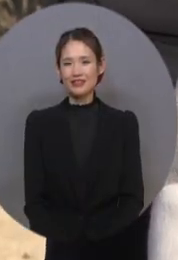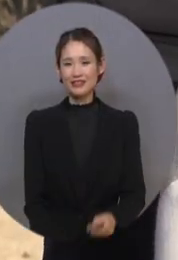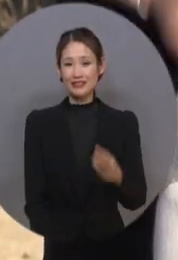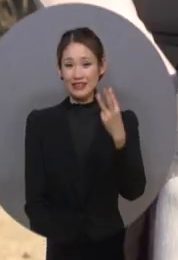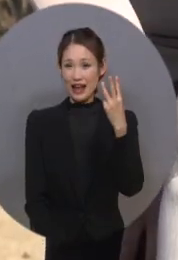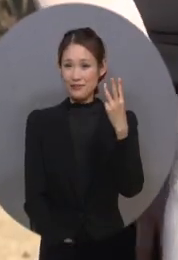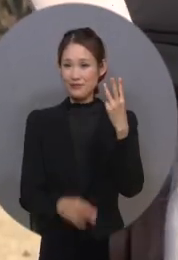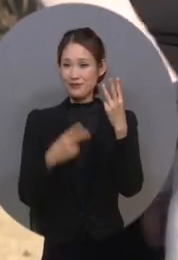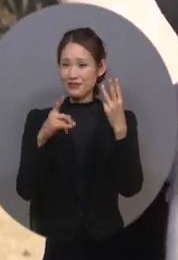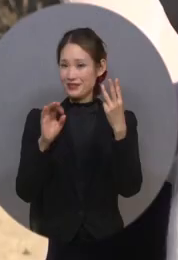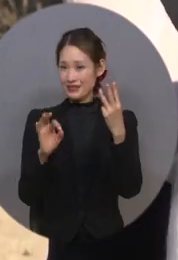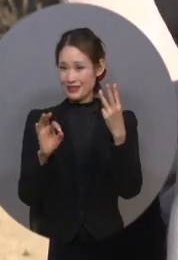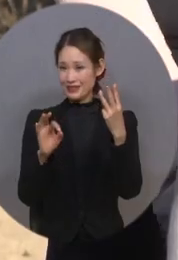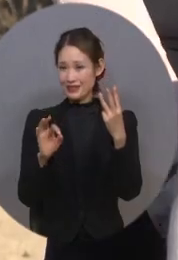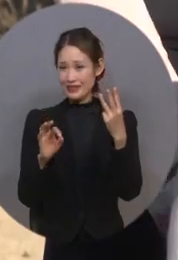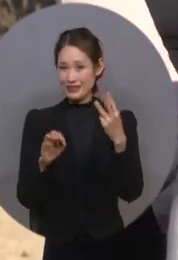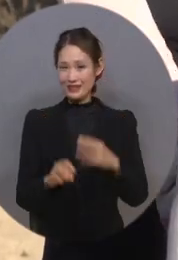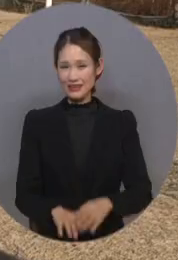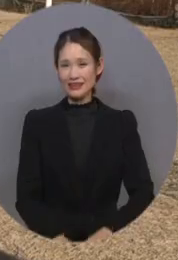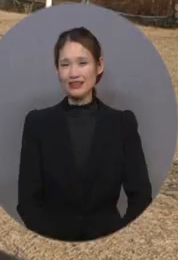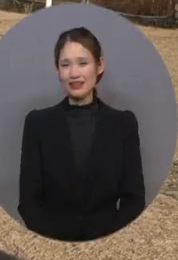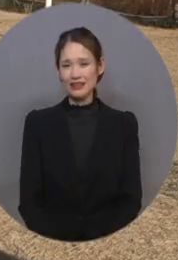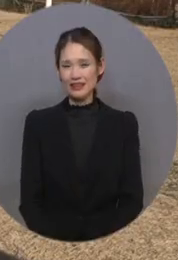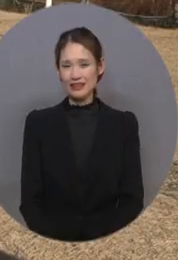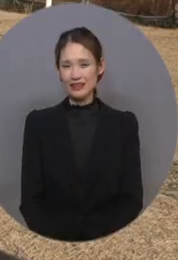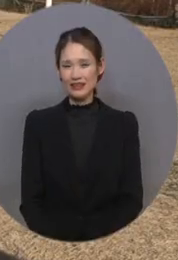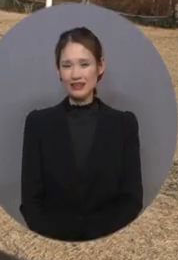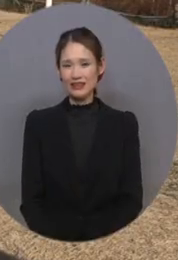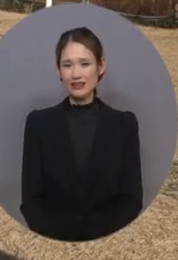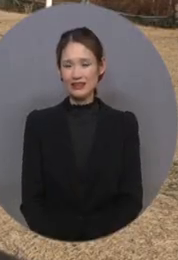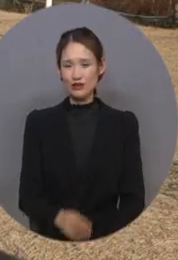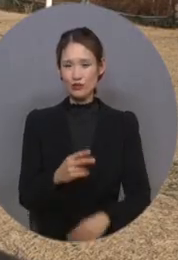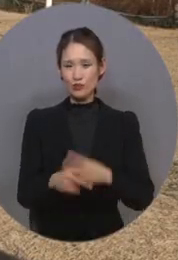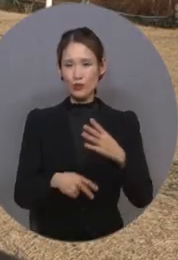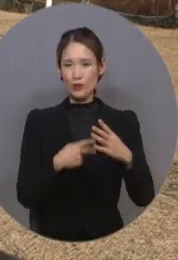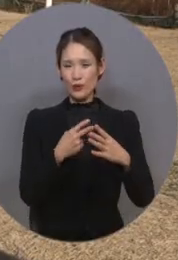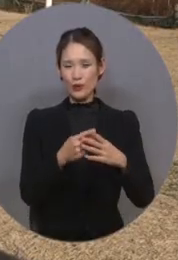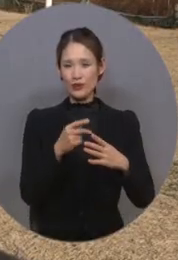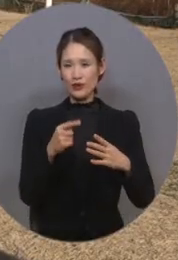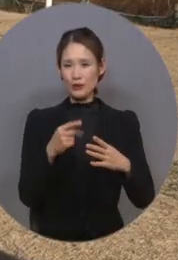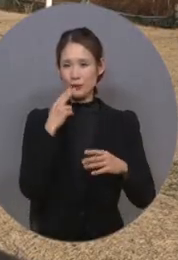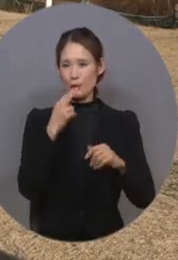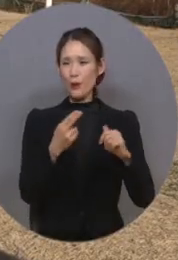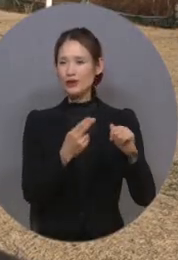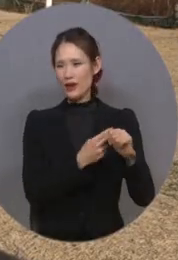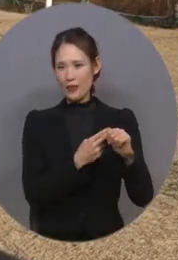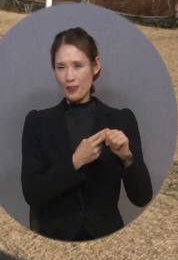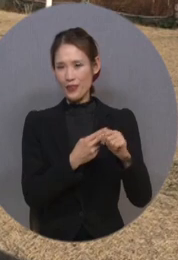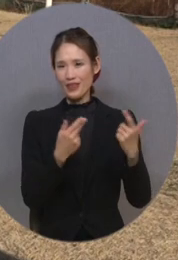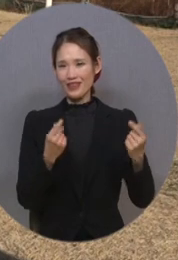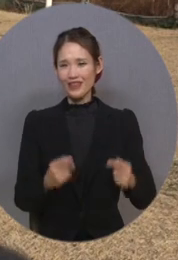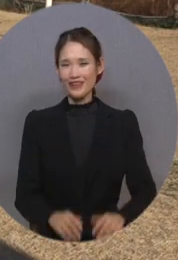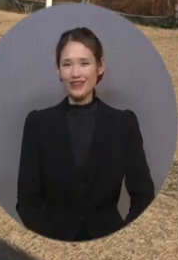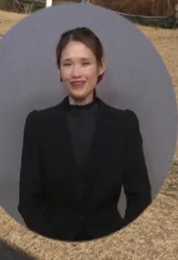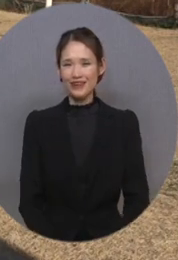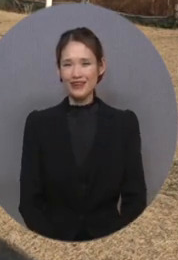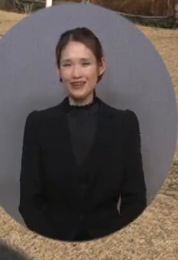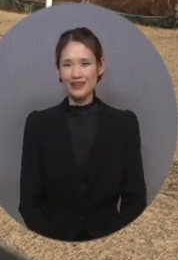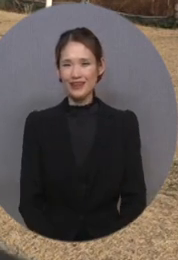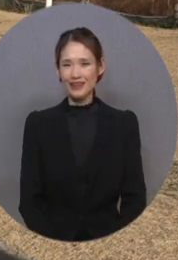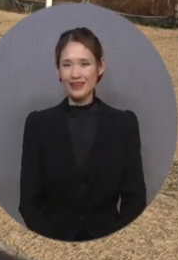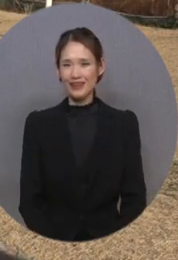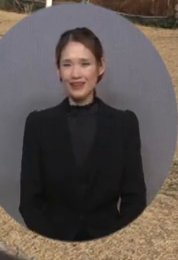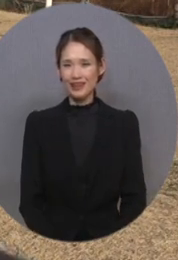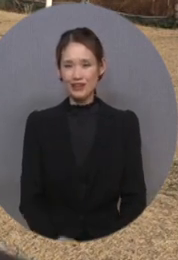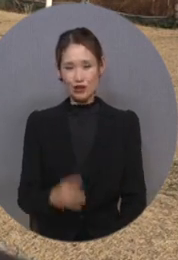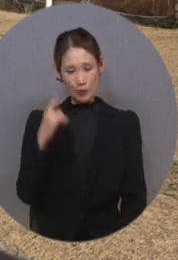3등은? 3등 벌칙. 3등에게는 이게 또 이 도전하는 몸 이런 컨셉이잖아요. 저희 프로그램이. 네. 그래서 머리 박아